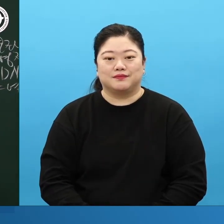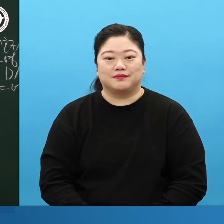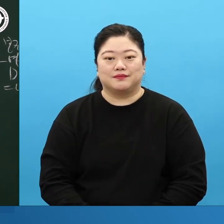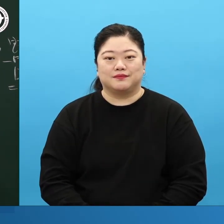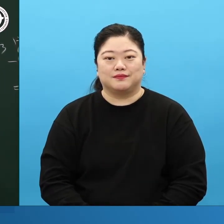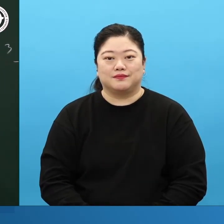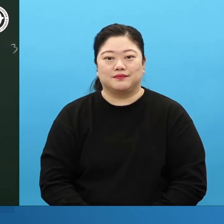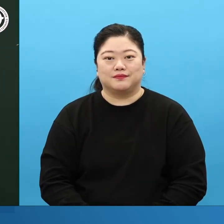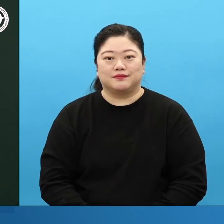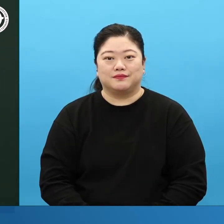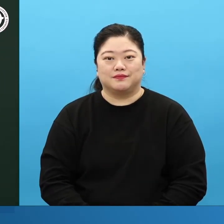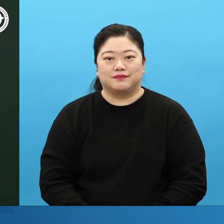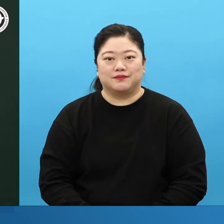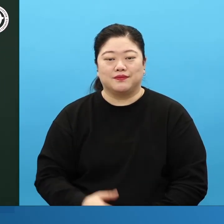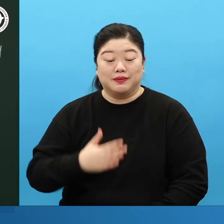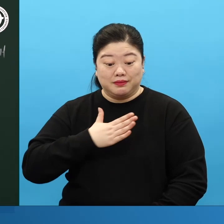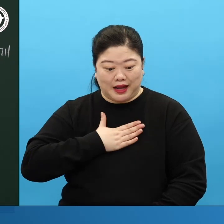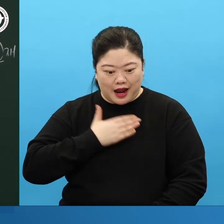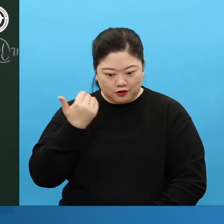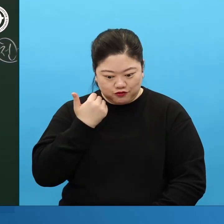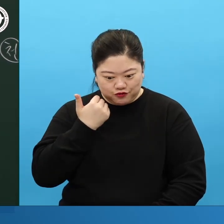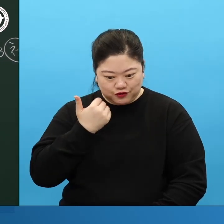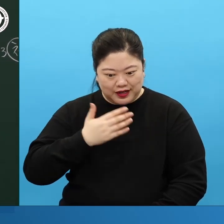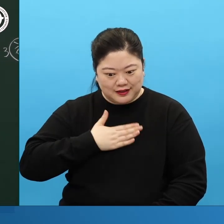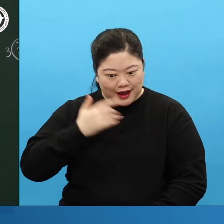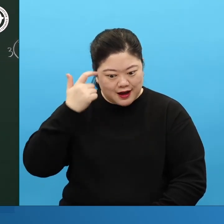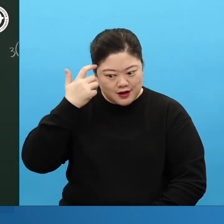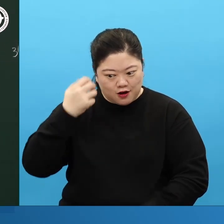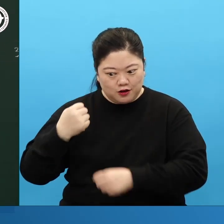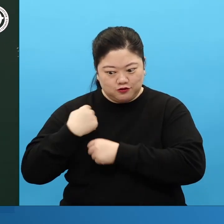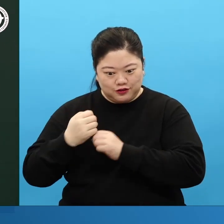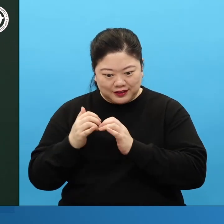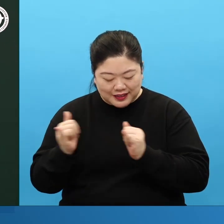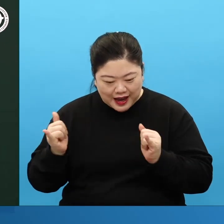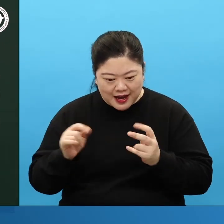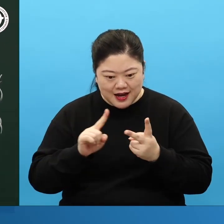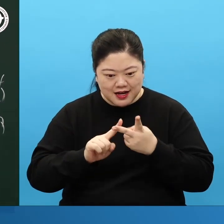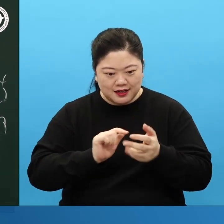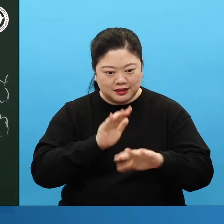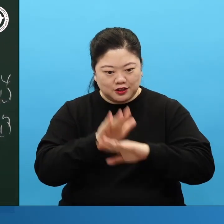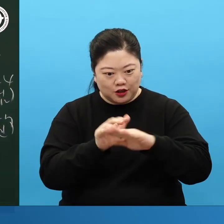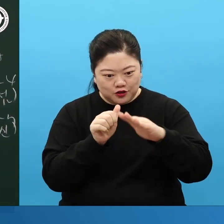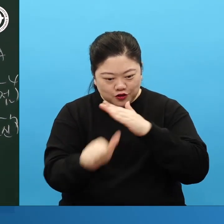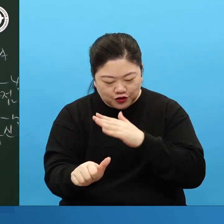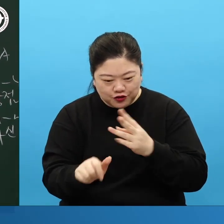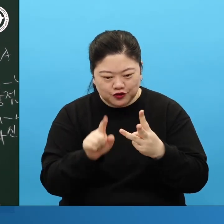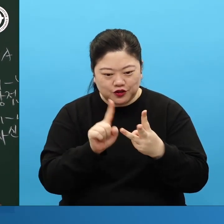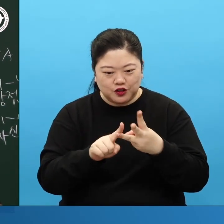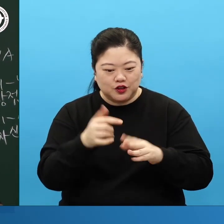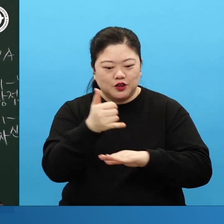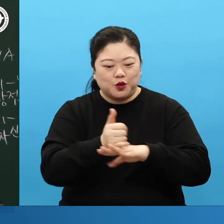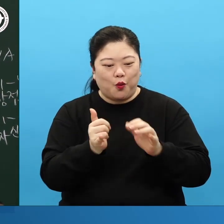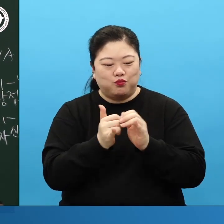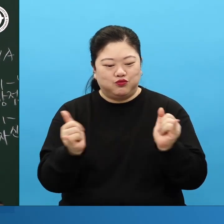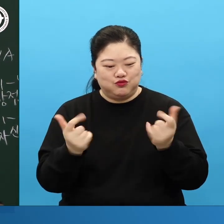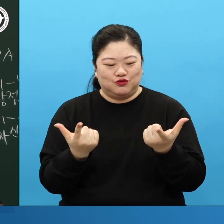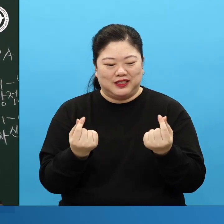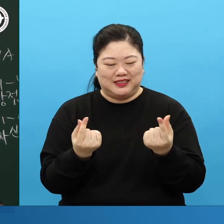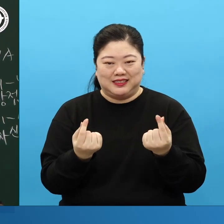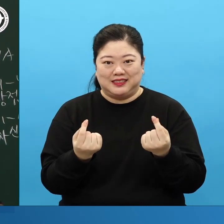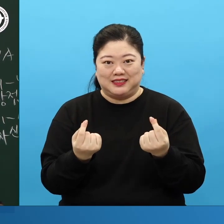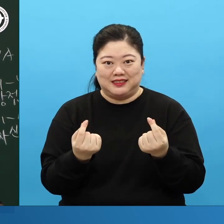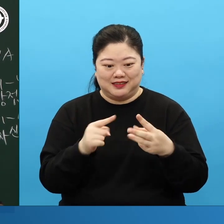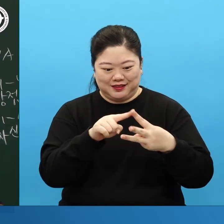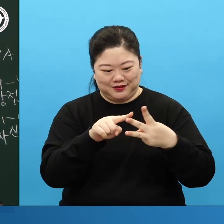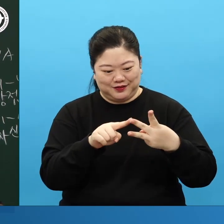여러분은 영적 군사요, 경기하는 자요, 농부다 하는 거예요. Entonces, ustedes mismos quiere decir que son atletas, son soldados y 이게 son